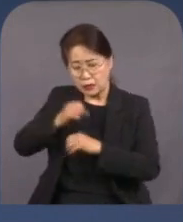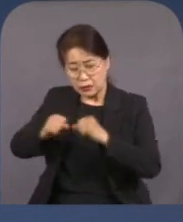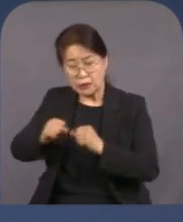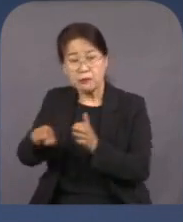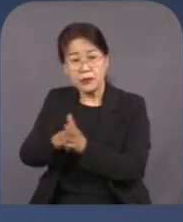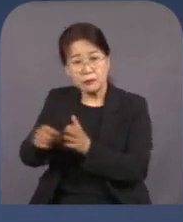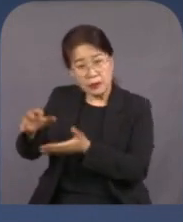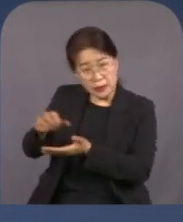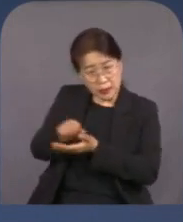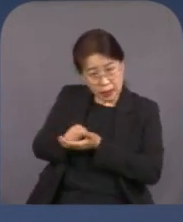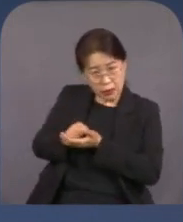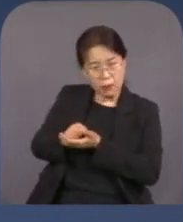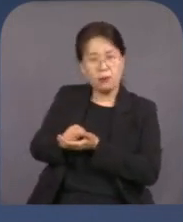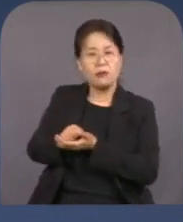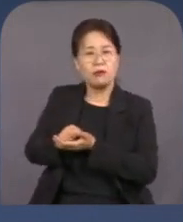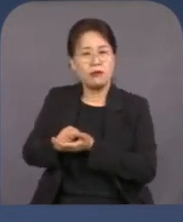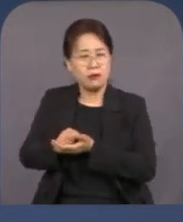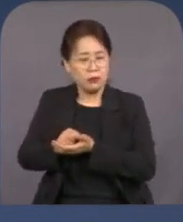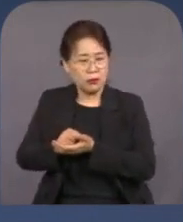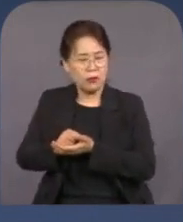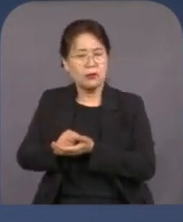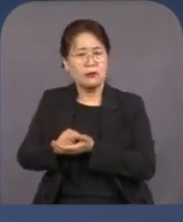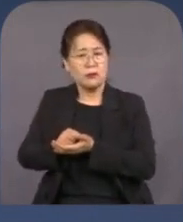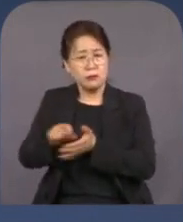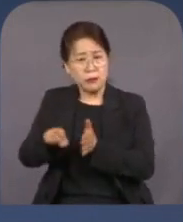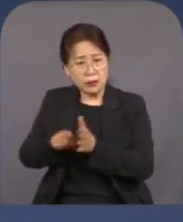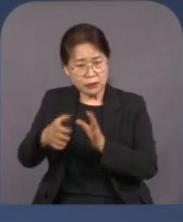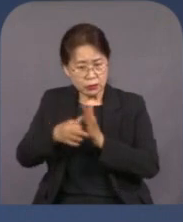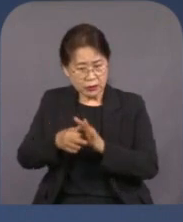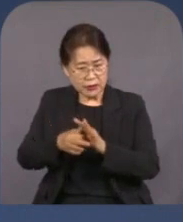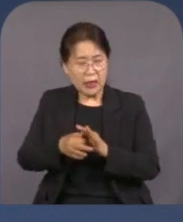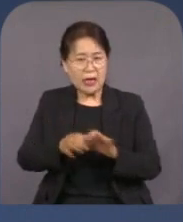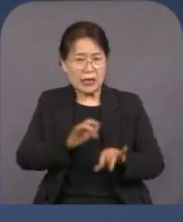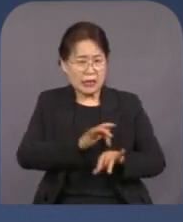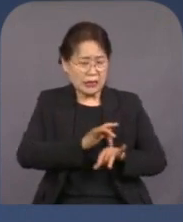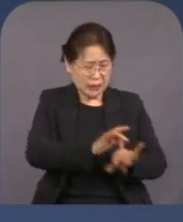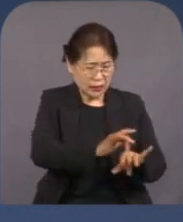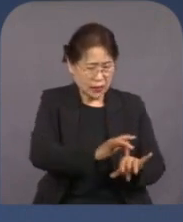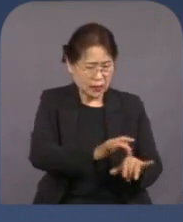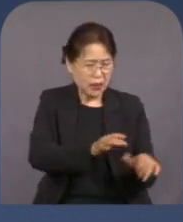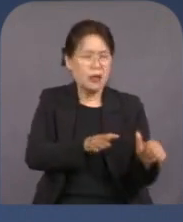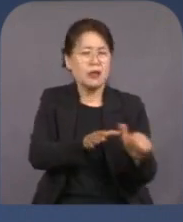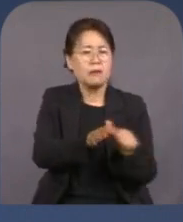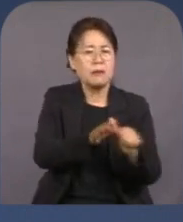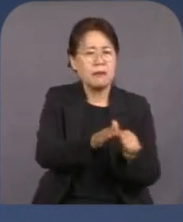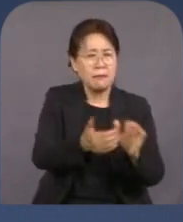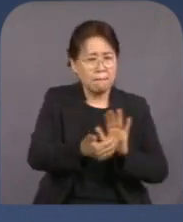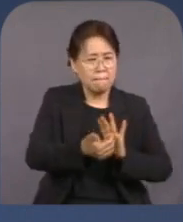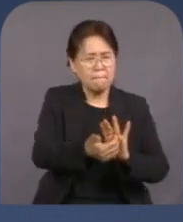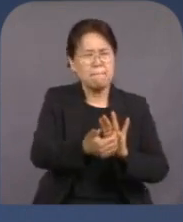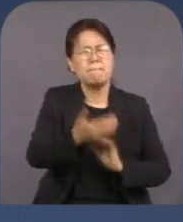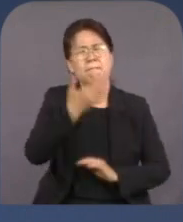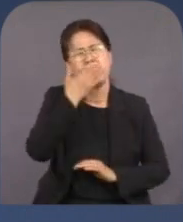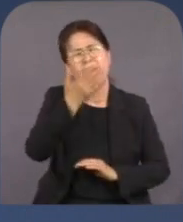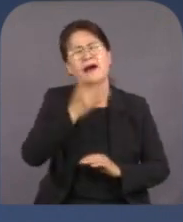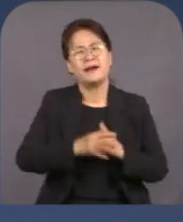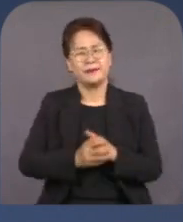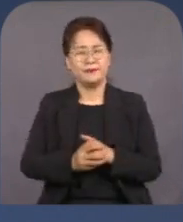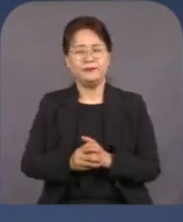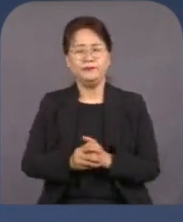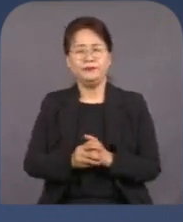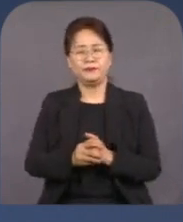그 사라 역사하는 믿음을 통해서 사탄의 불화살을 막아낼 수가 있는 것이지요